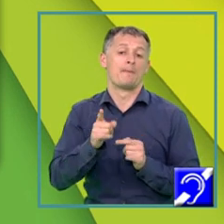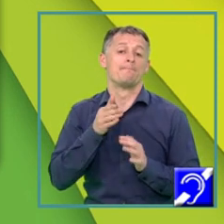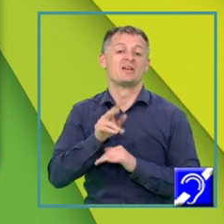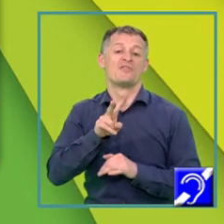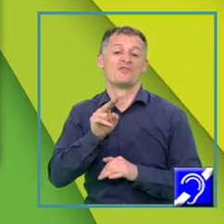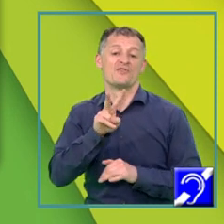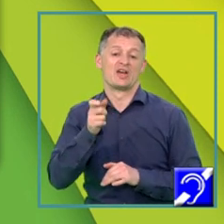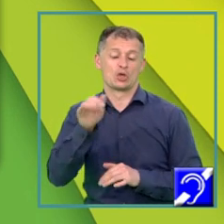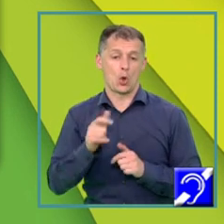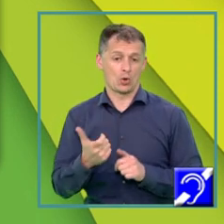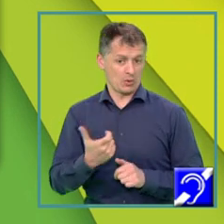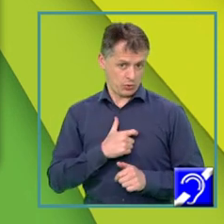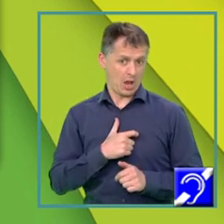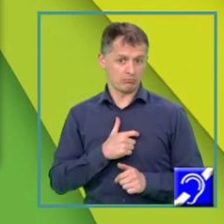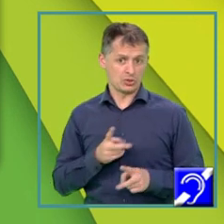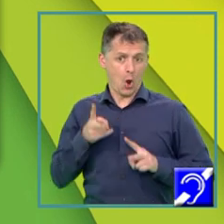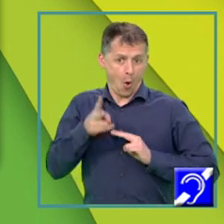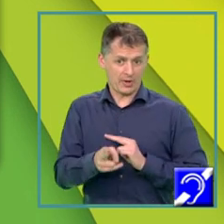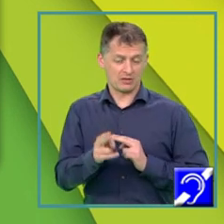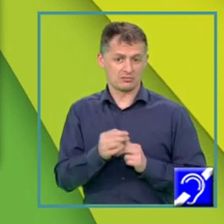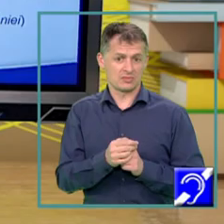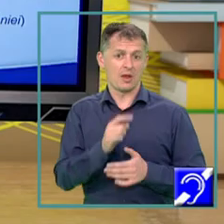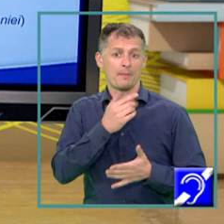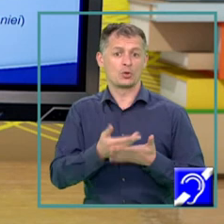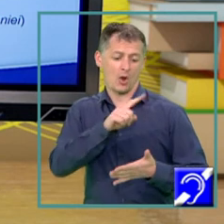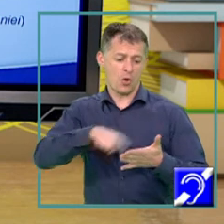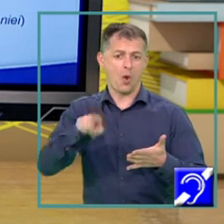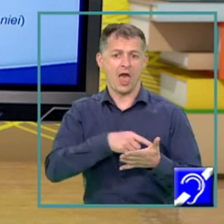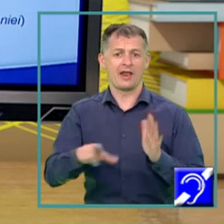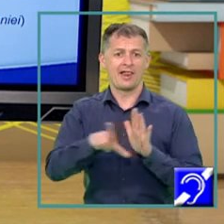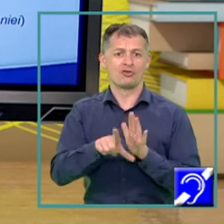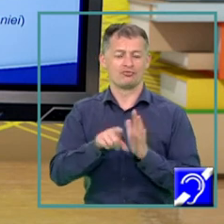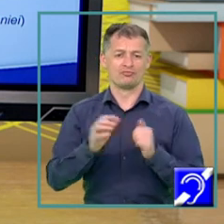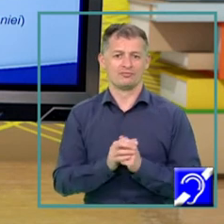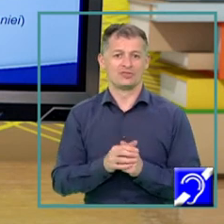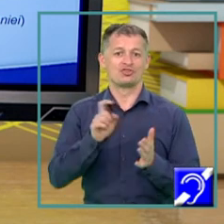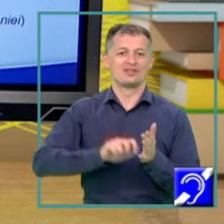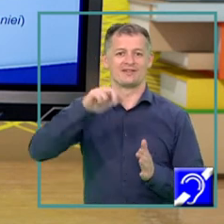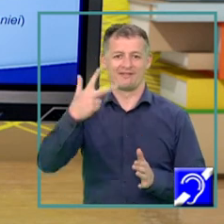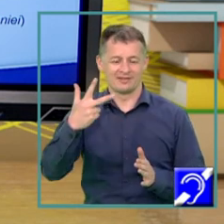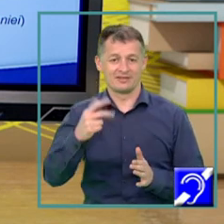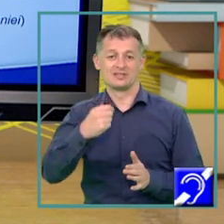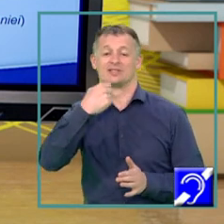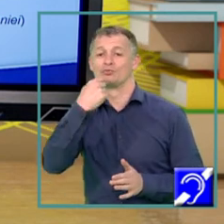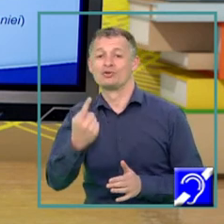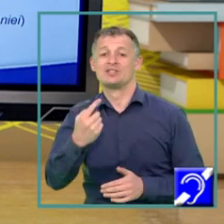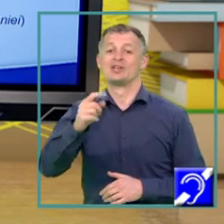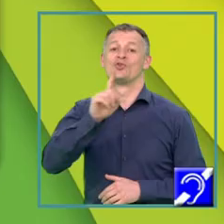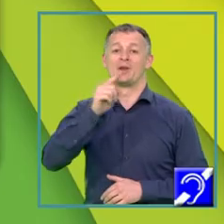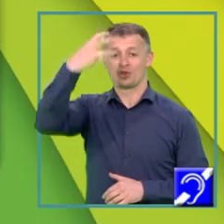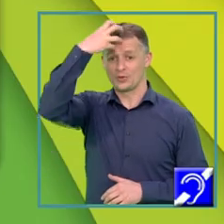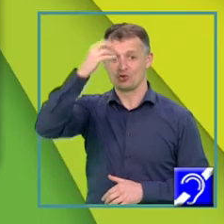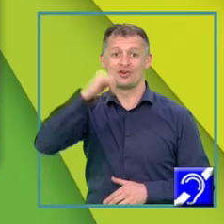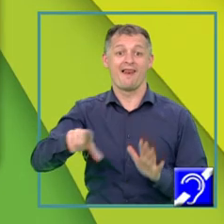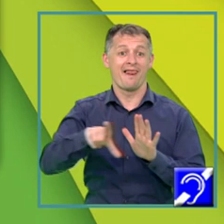înseamnă. Domnitorul putea să se opună ratificării unei legi. Cerința numărul 3. Menționați atât domnitorul cât și legea fundamentală a